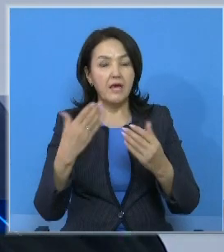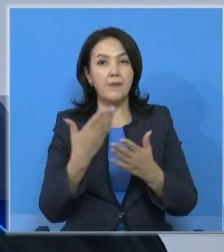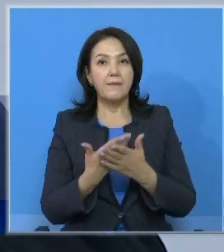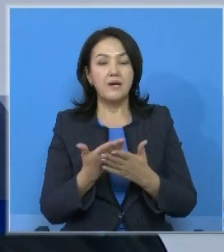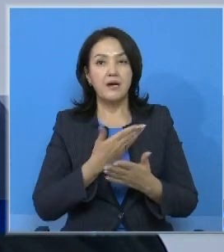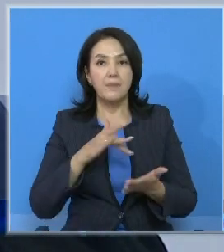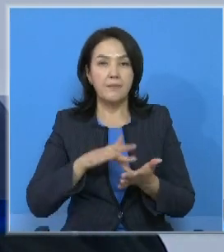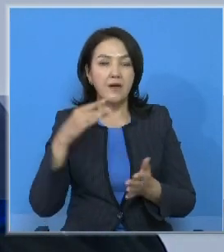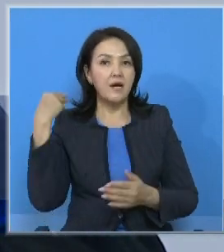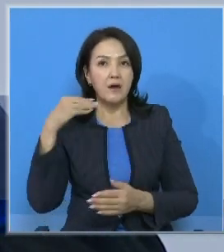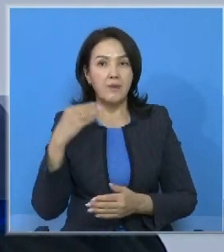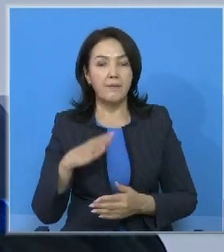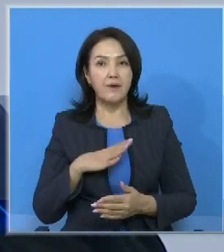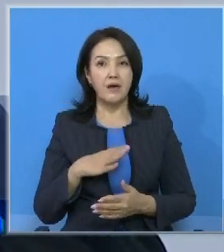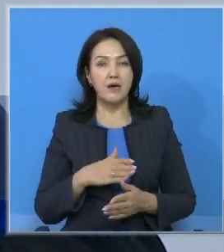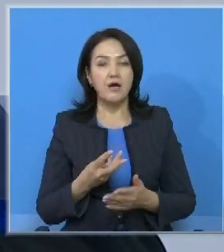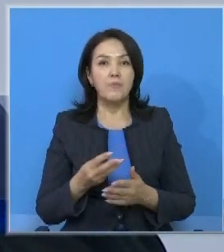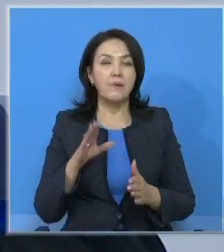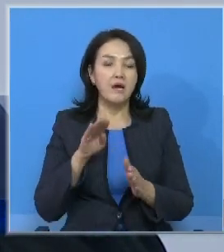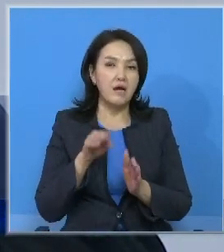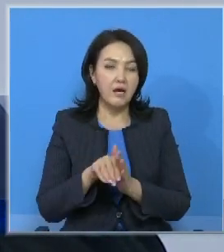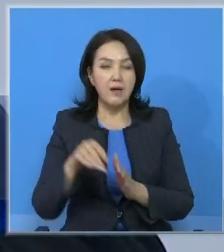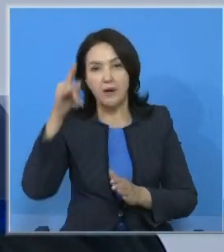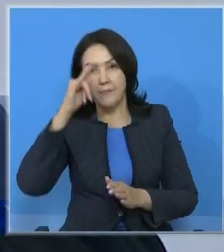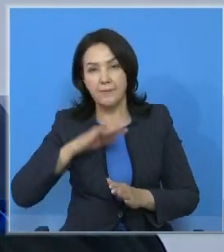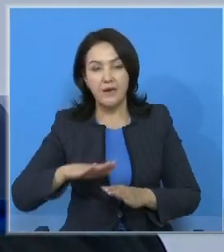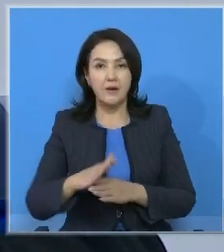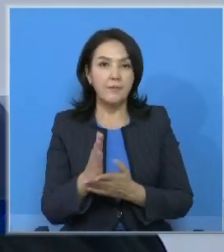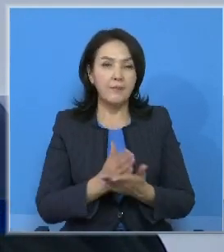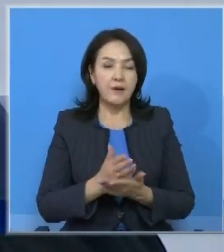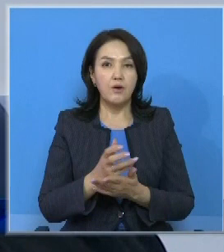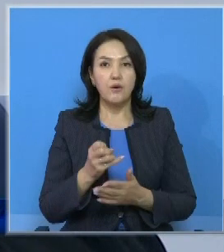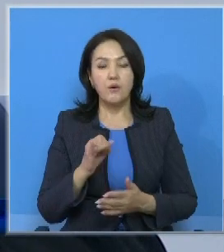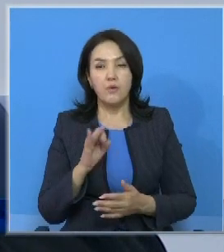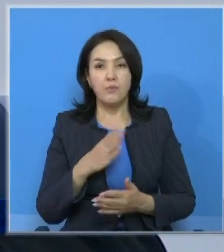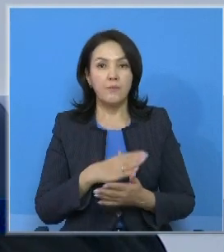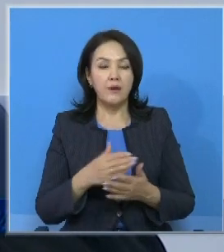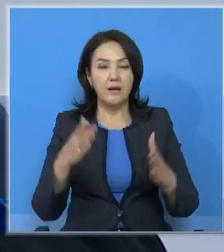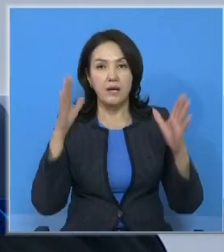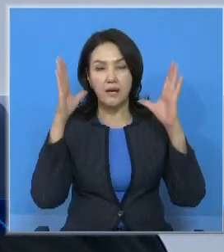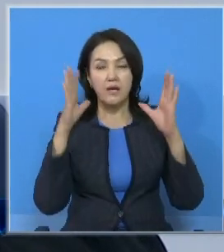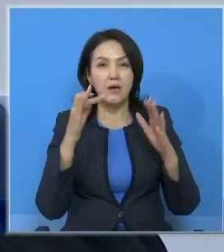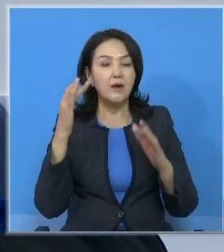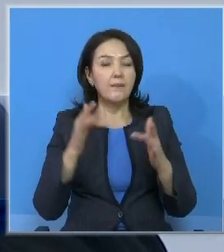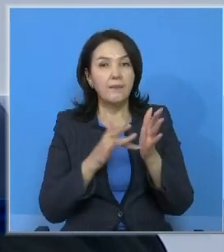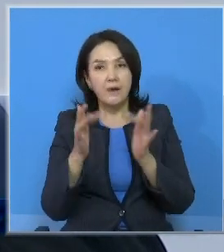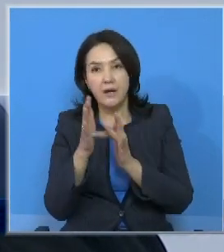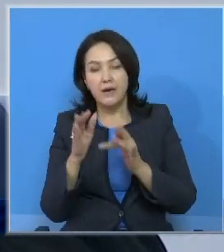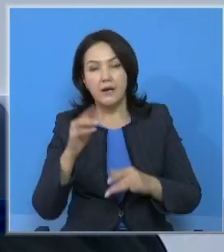епархия с центром в Актобе вошла в состав Казахстанского митрополитического округа Православной Церкви